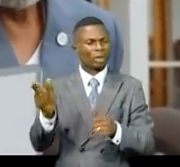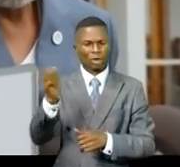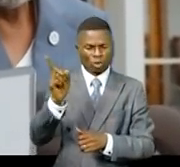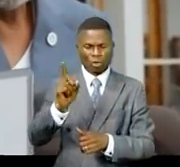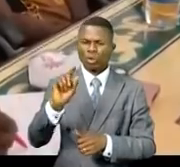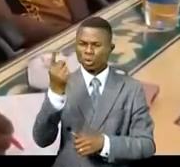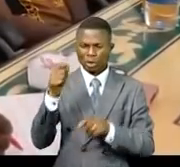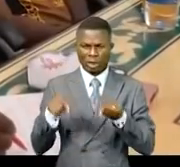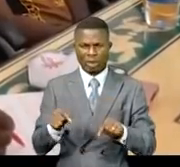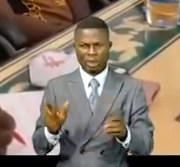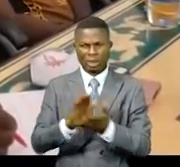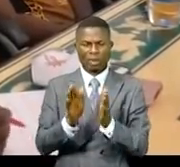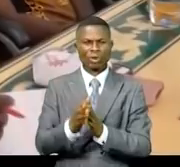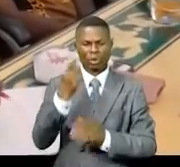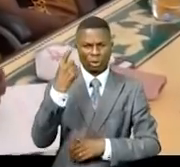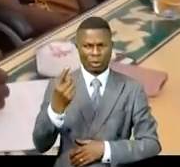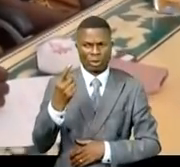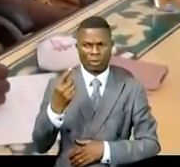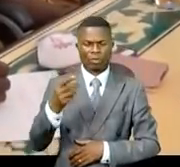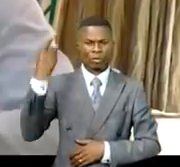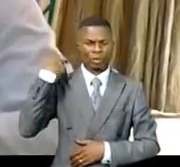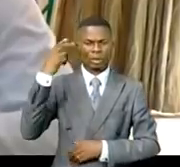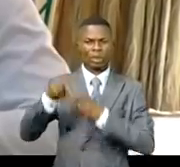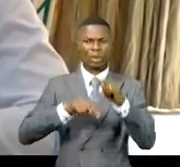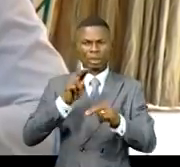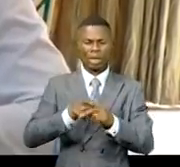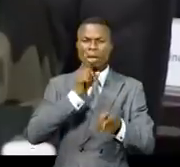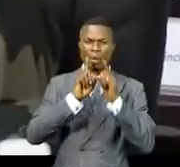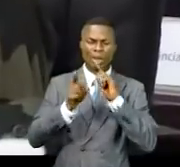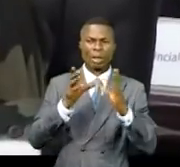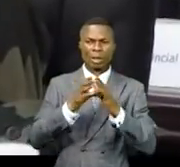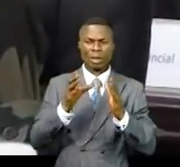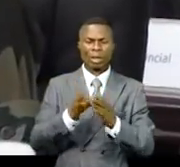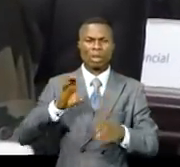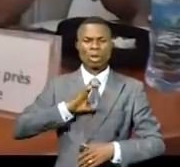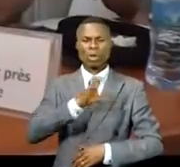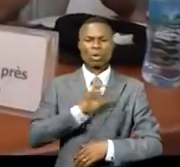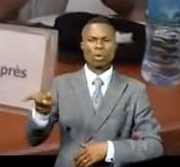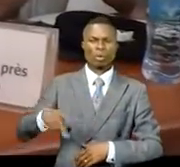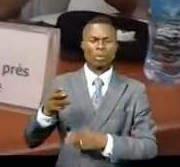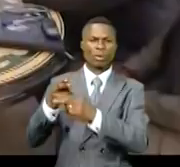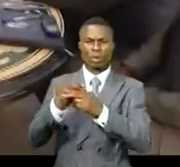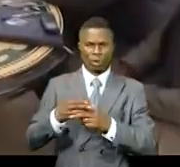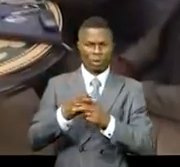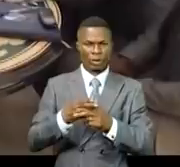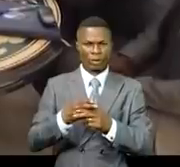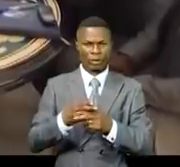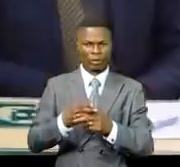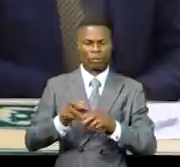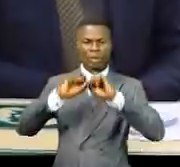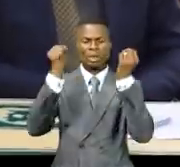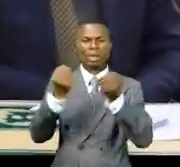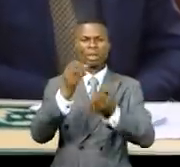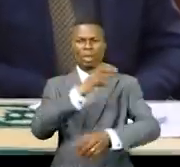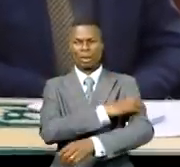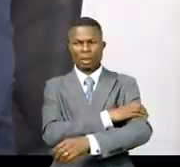Nord Kivu. Ce lundi, les députés nationaux ont échangé avec les comités provincial de sécurité, la société civile,